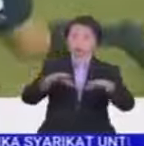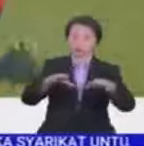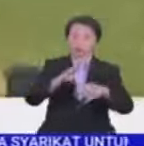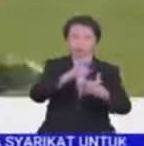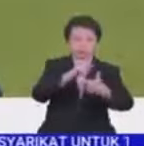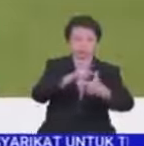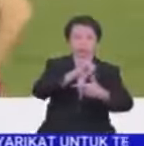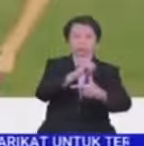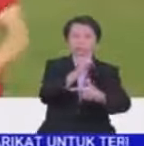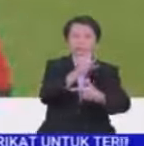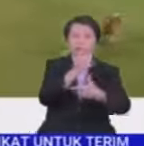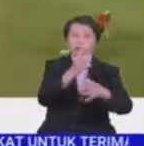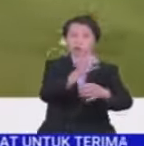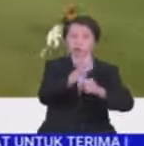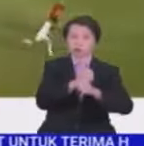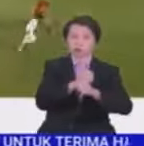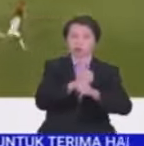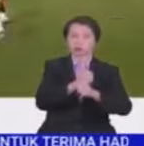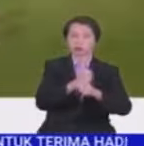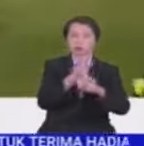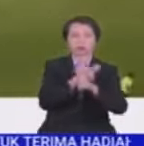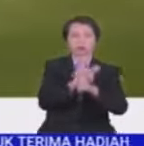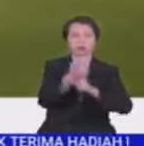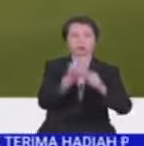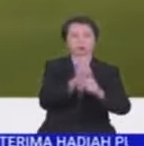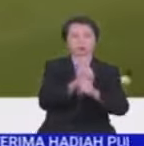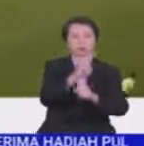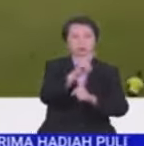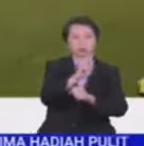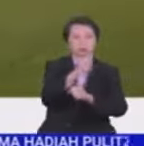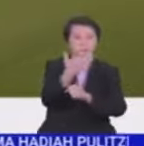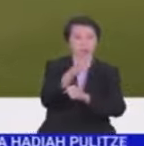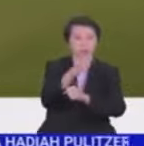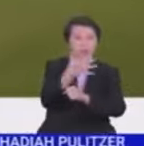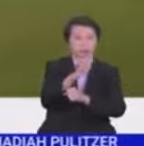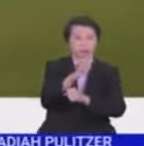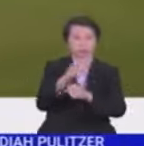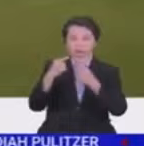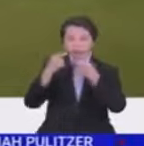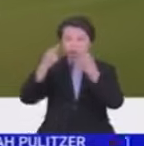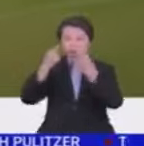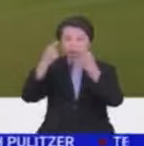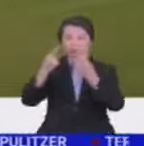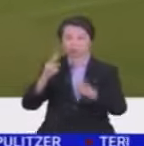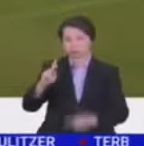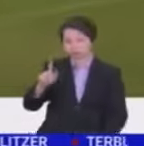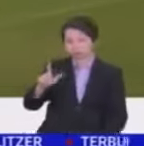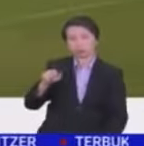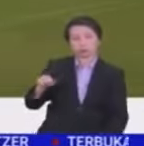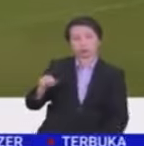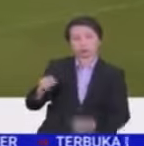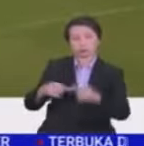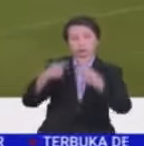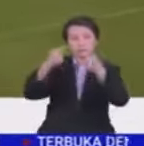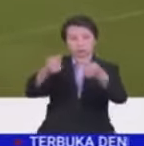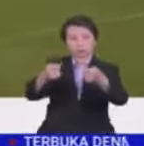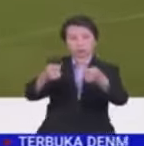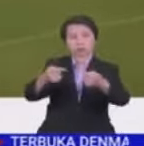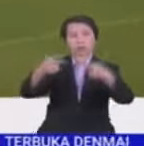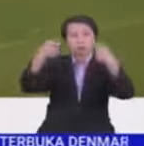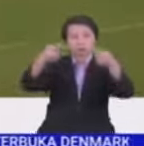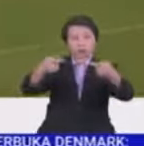JDT ketika menjuarai pada edisi 2015. Kejayaan The City Boys mara ke final ini